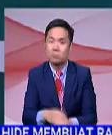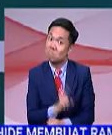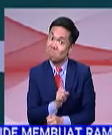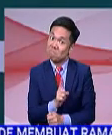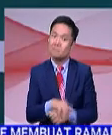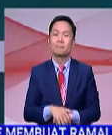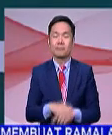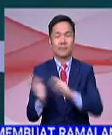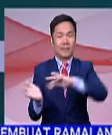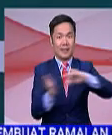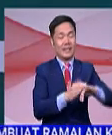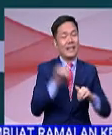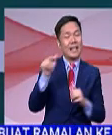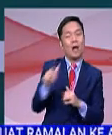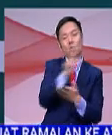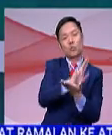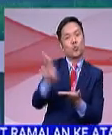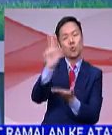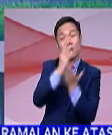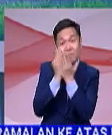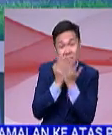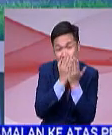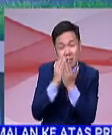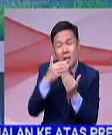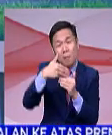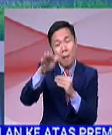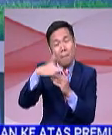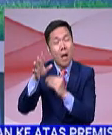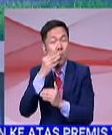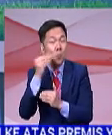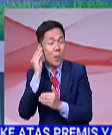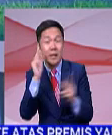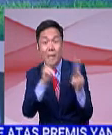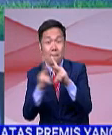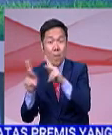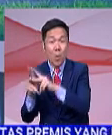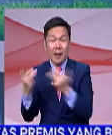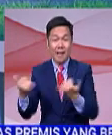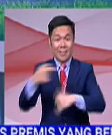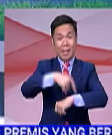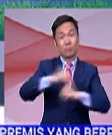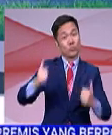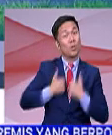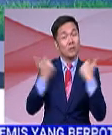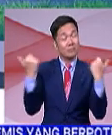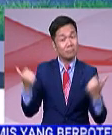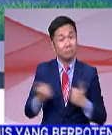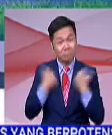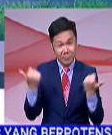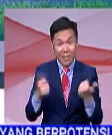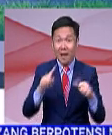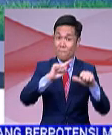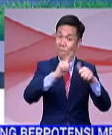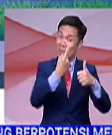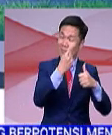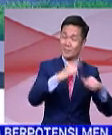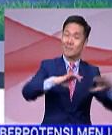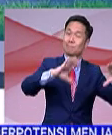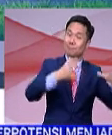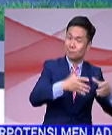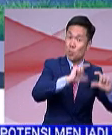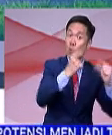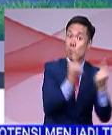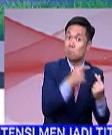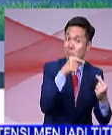Program Pergerakan Pulang Pelajar Institusi Pengajian Tinggi IPT sempena cuti Aidilfitri. Kumpulan pertama pelajar